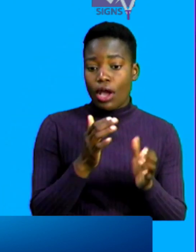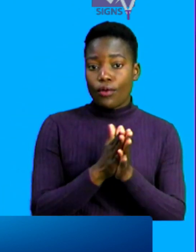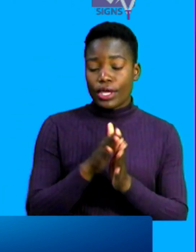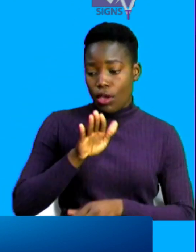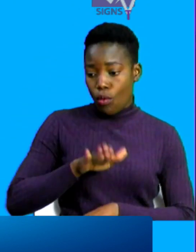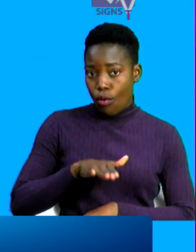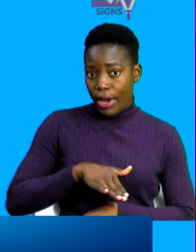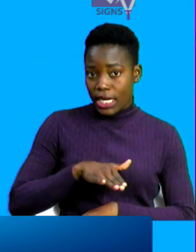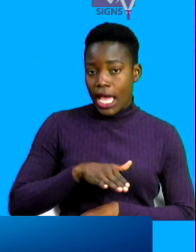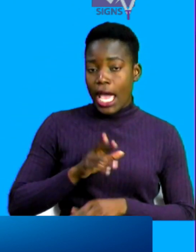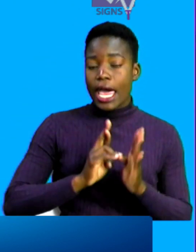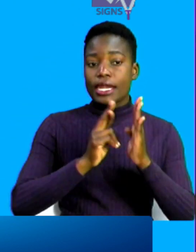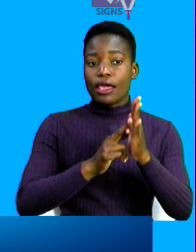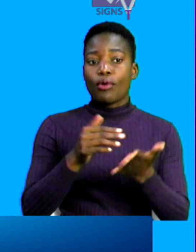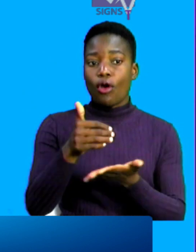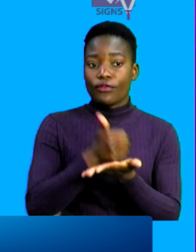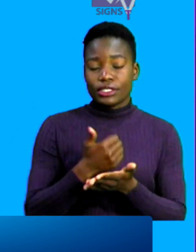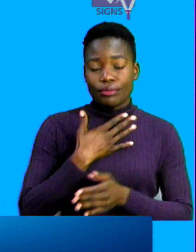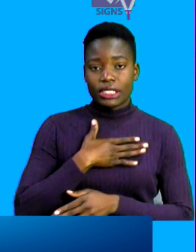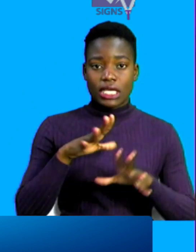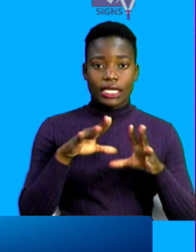Rep, ukubali tafadhali.